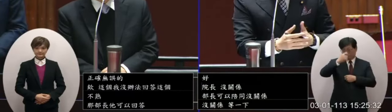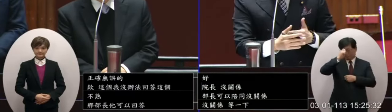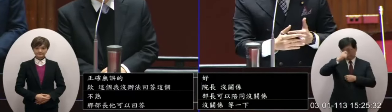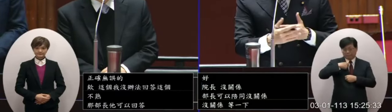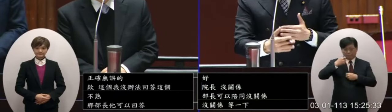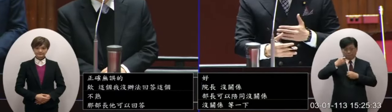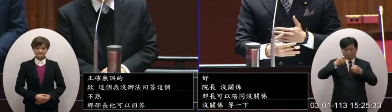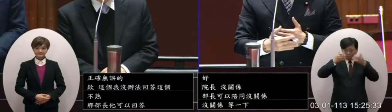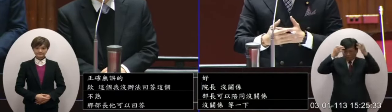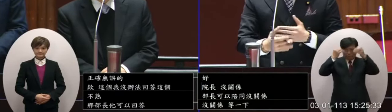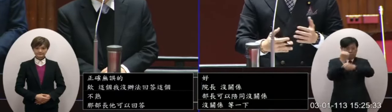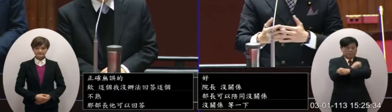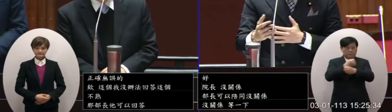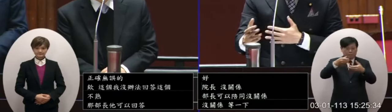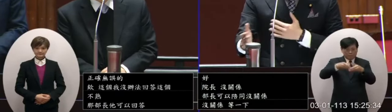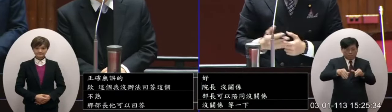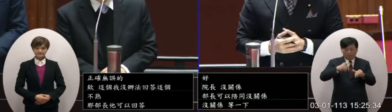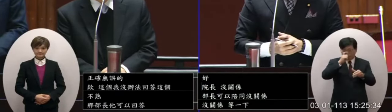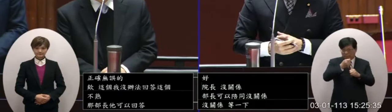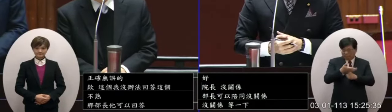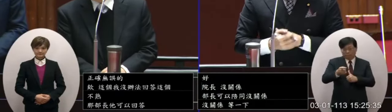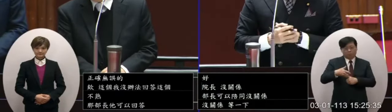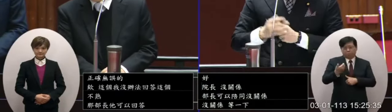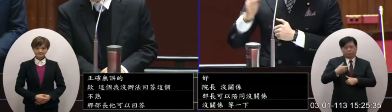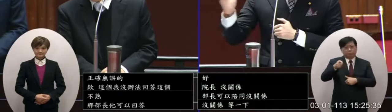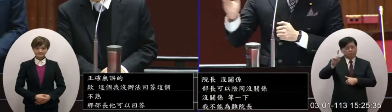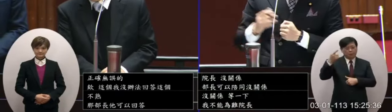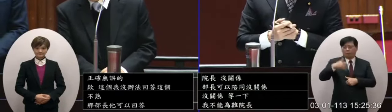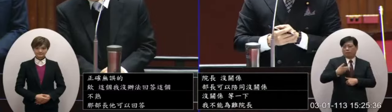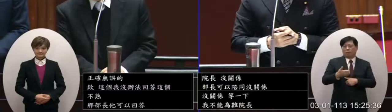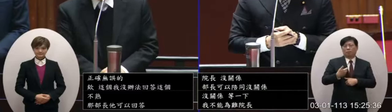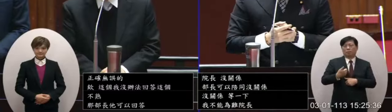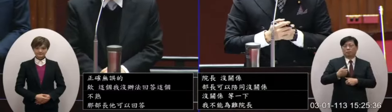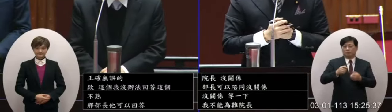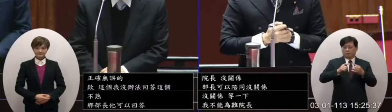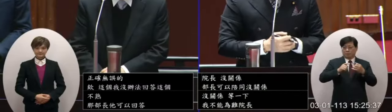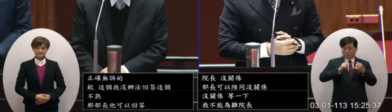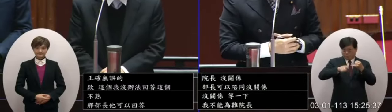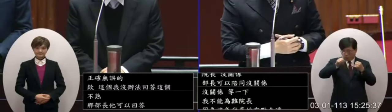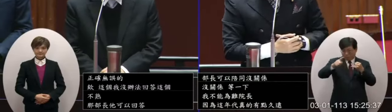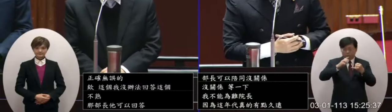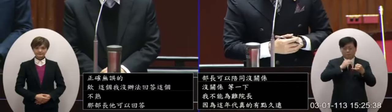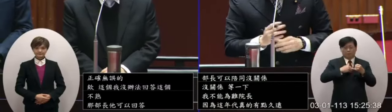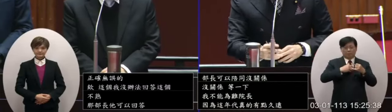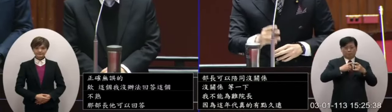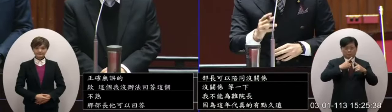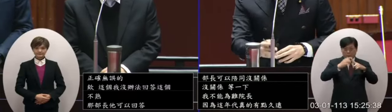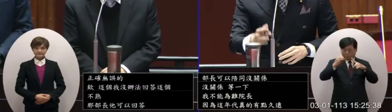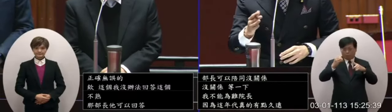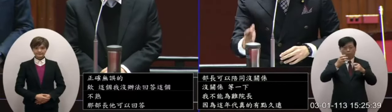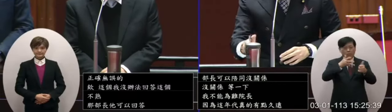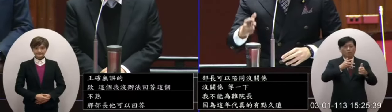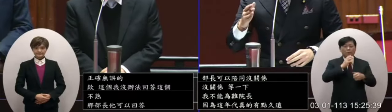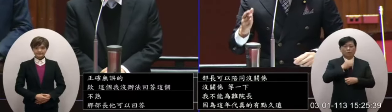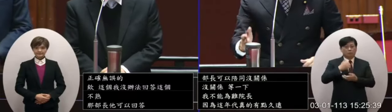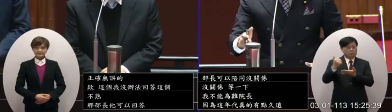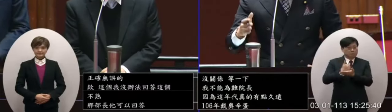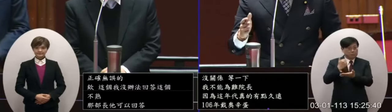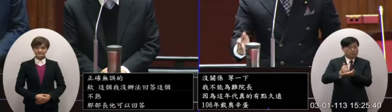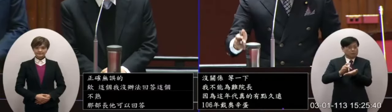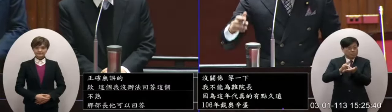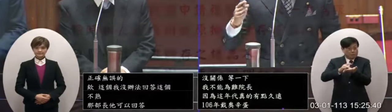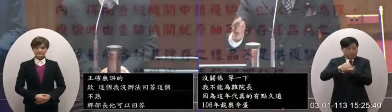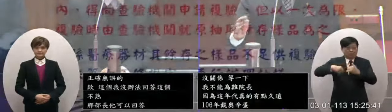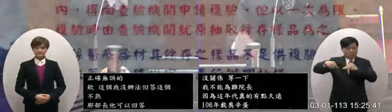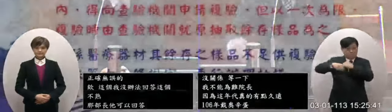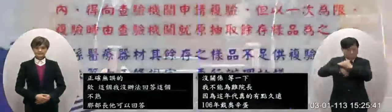仍没有正确的溯源答案。我想最后一题是非题，您看看一下。根据输入药物边